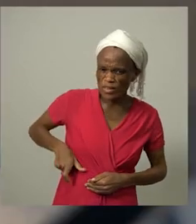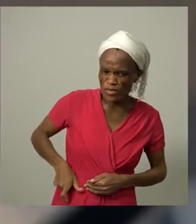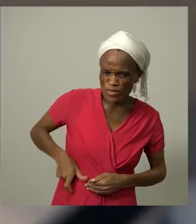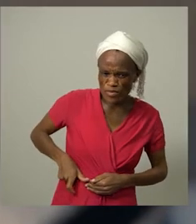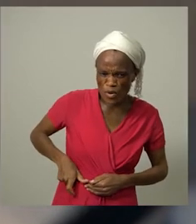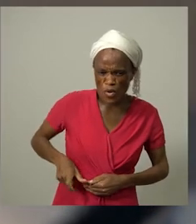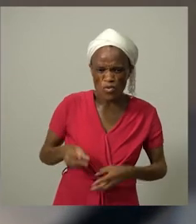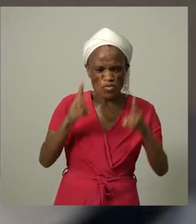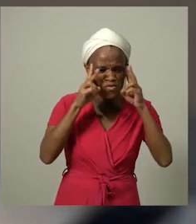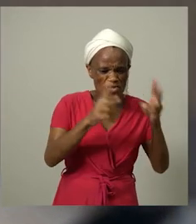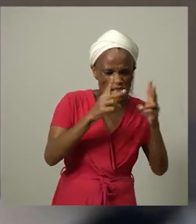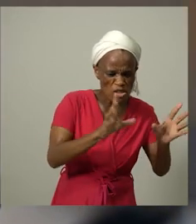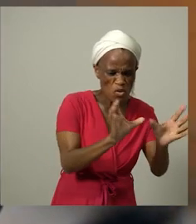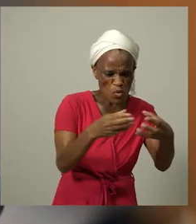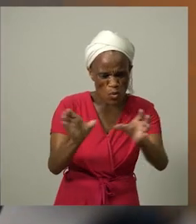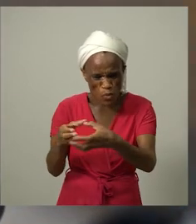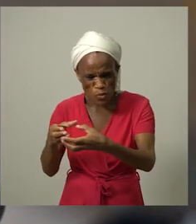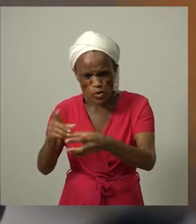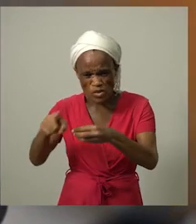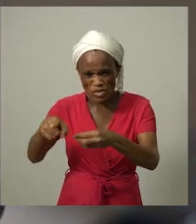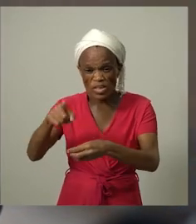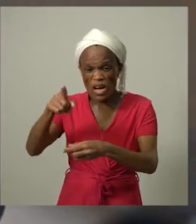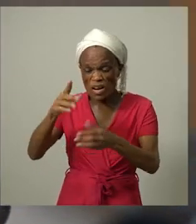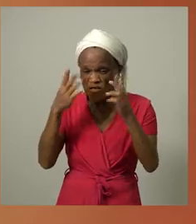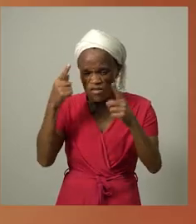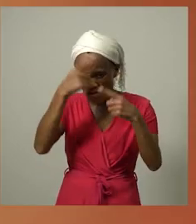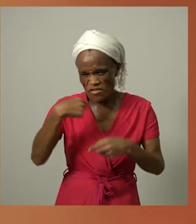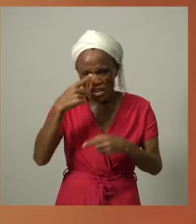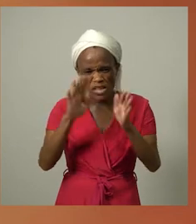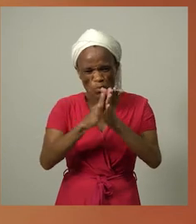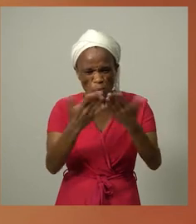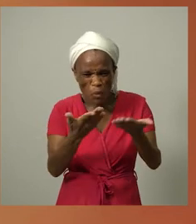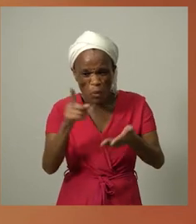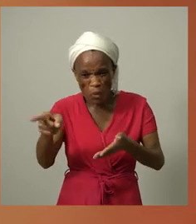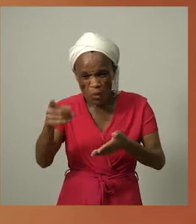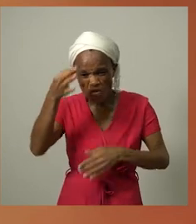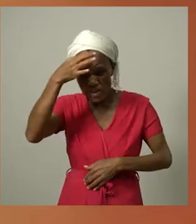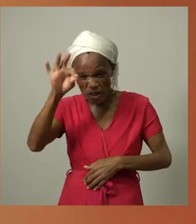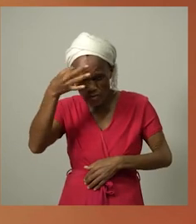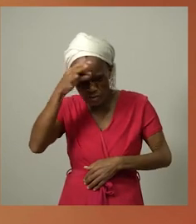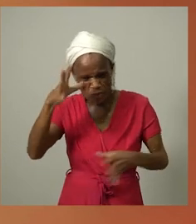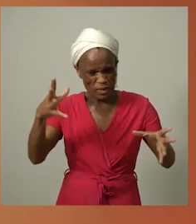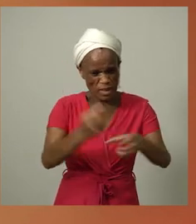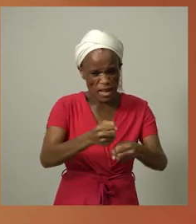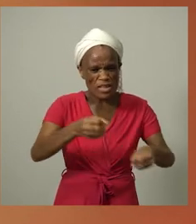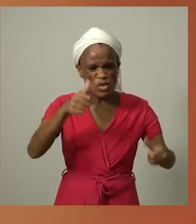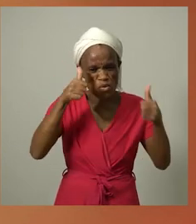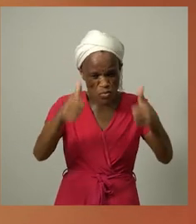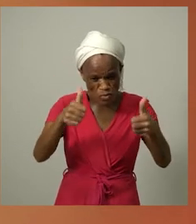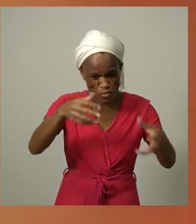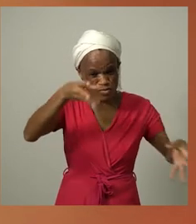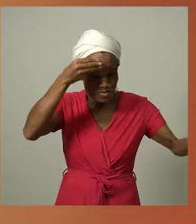ethu, sivakashele ama-sites ahulumeni akhona ko-Instagram, ko-Facebook, ko-Twitter, sikwazi ukuthi sithole ulwazi